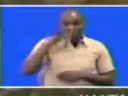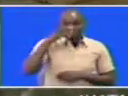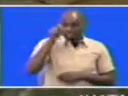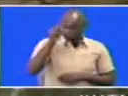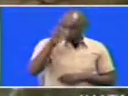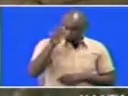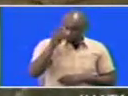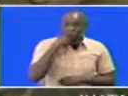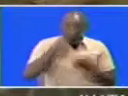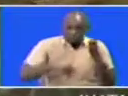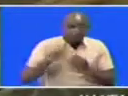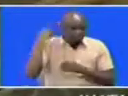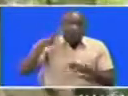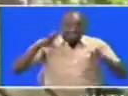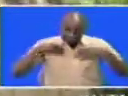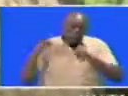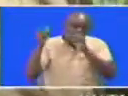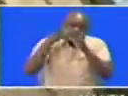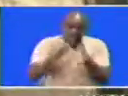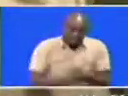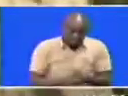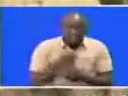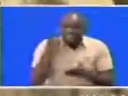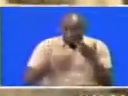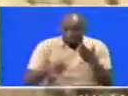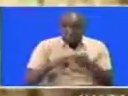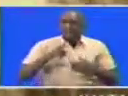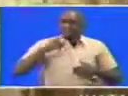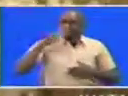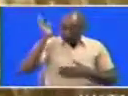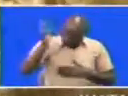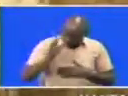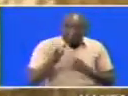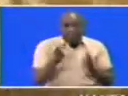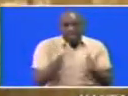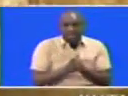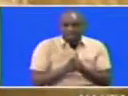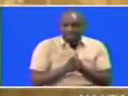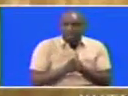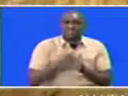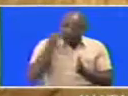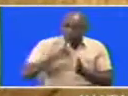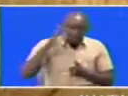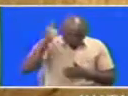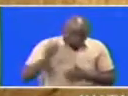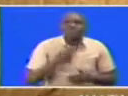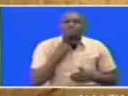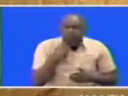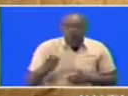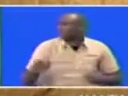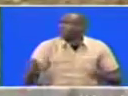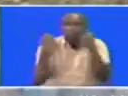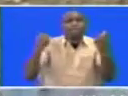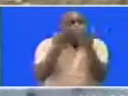Onyango siku hizo alikubali kufika huko, na inadaiwa radi lilipua sehemu ya mapango hayo na sauti za ajabu